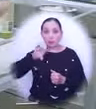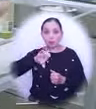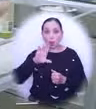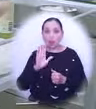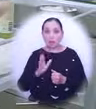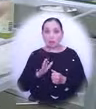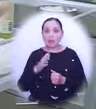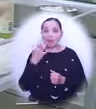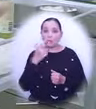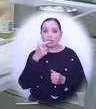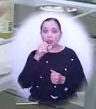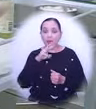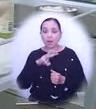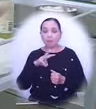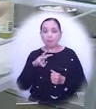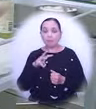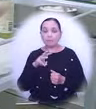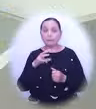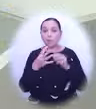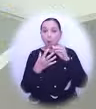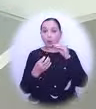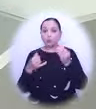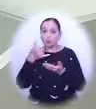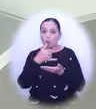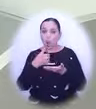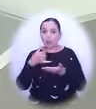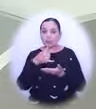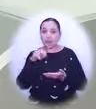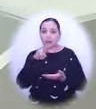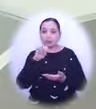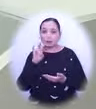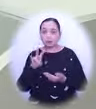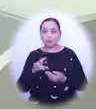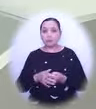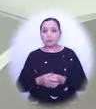solamiz. 5 gram uzum yog'idan